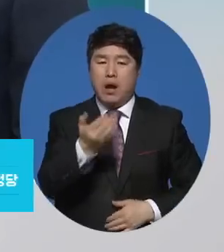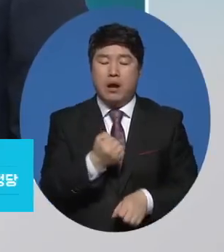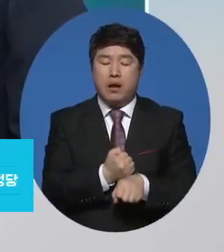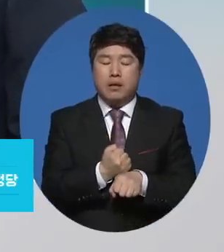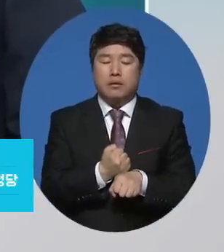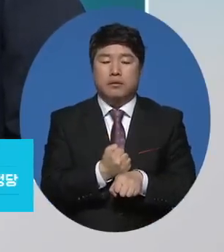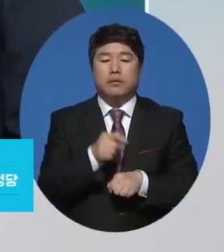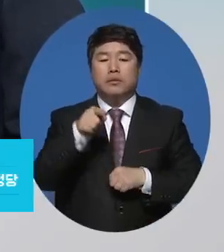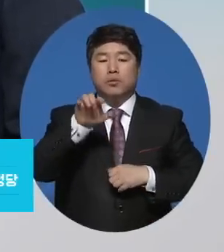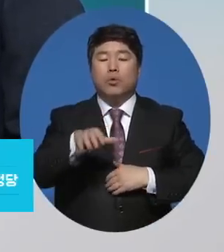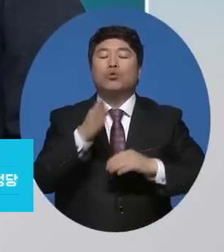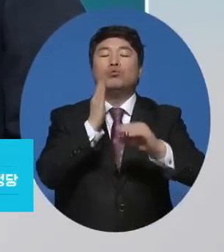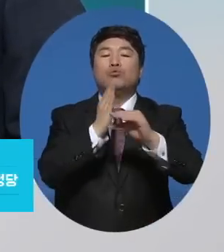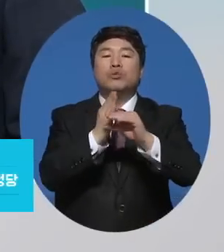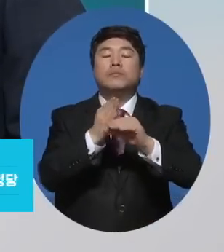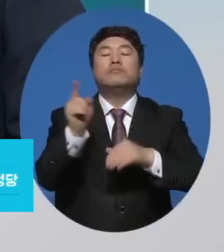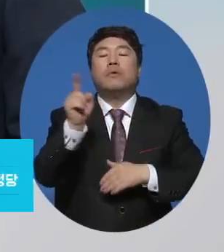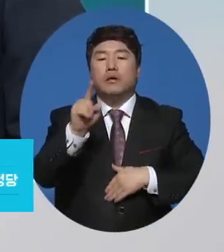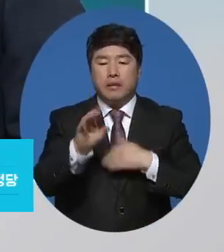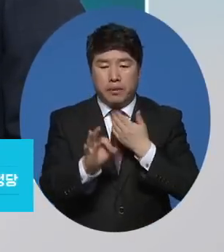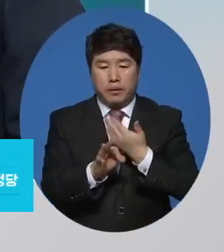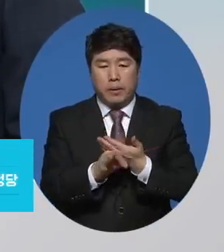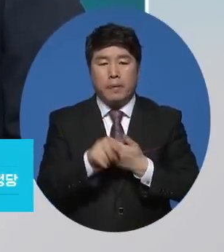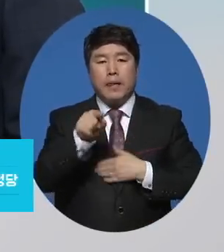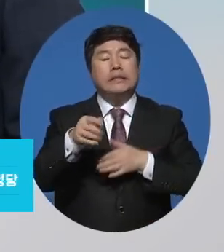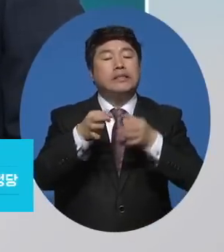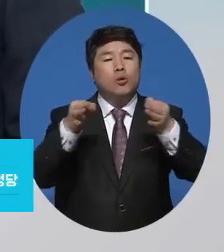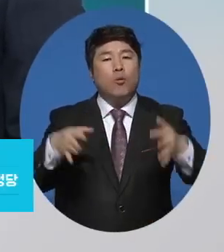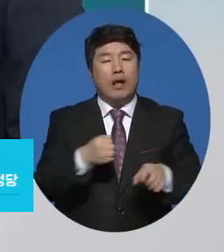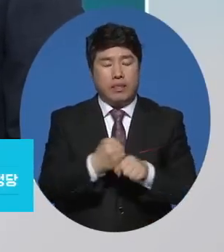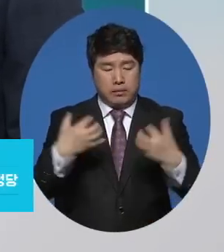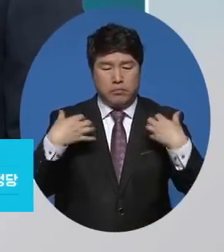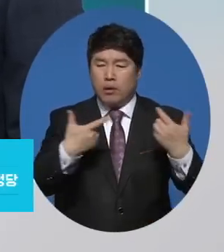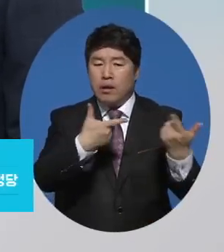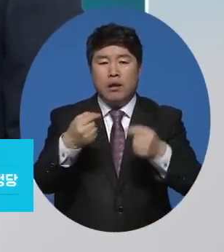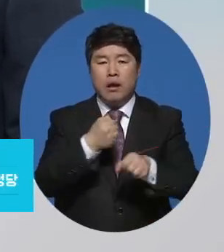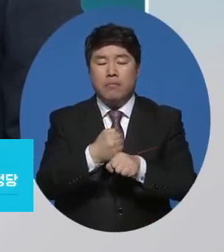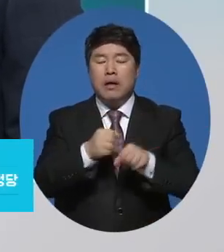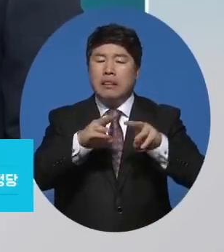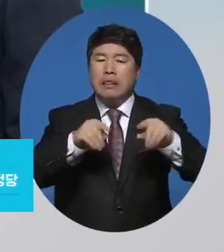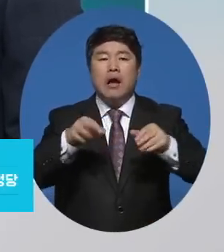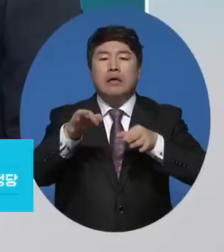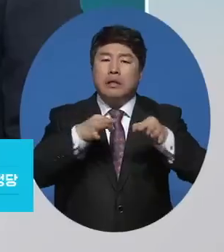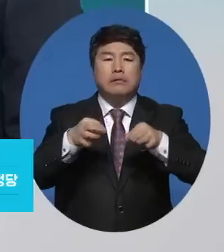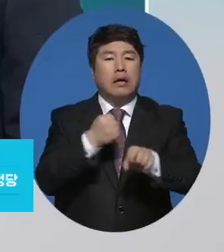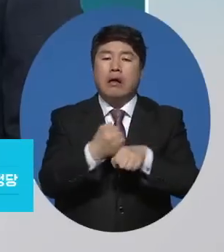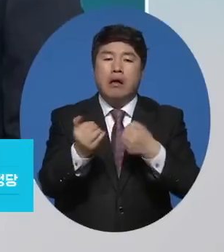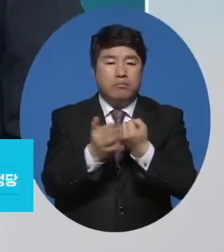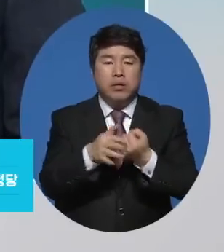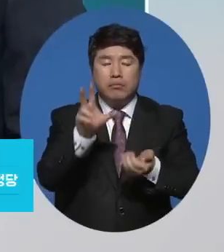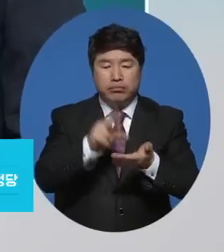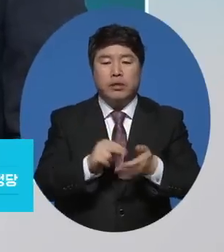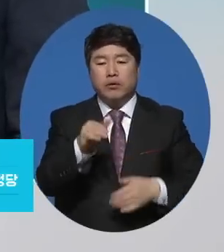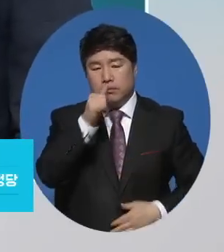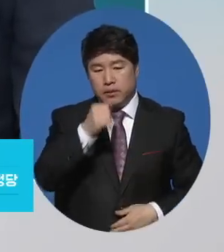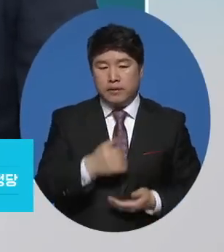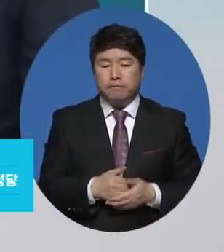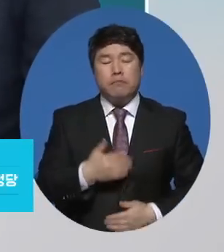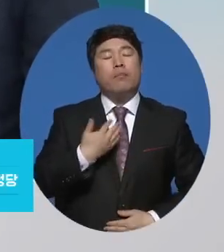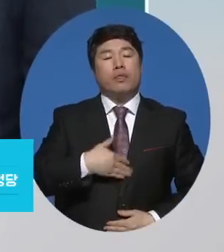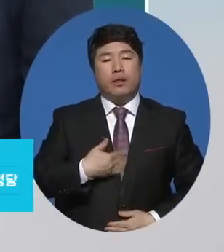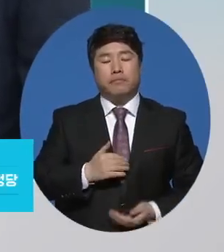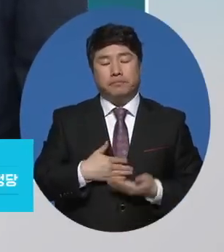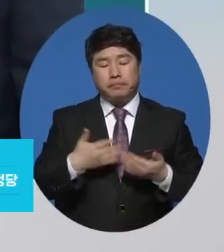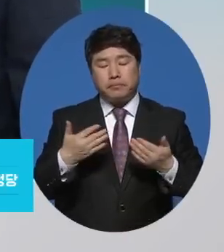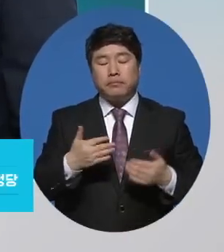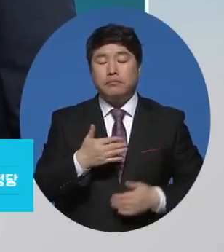거기에 핵심이 뭐냐면 그동안 정부가 이런 걸 하면서 땅 장사기 때문에 문제가 된 겁니다 예 알겠습니다 저도 저도